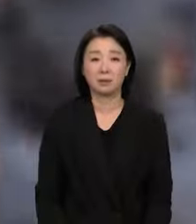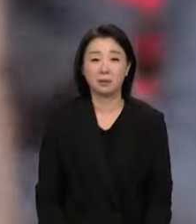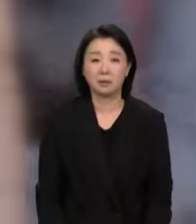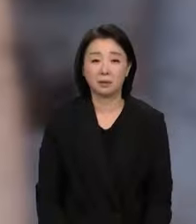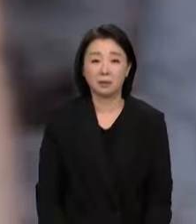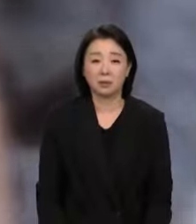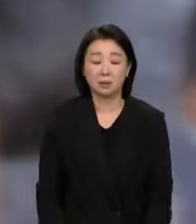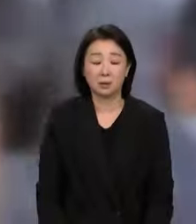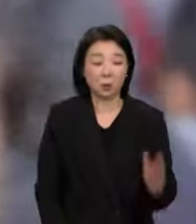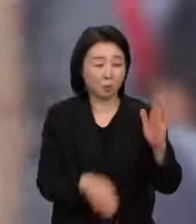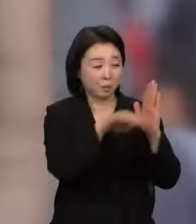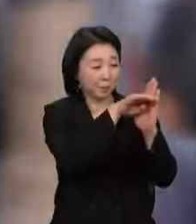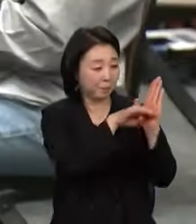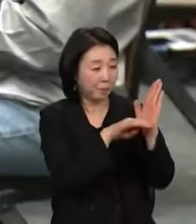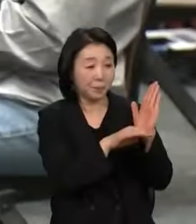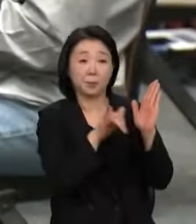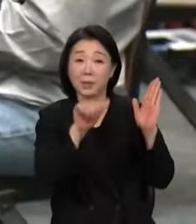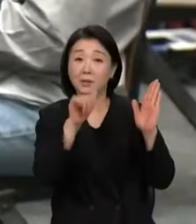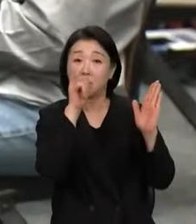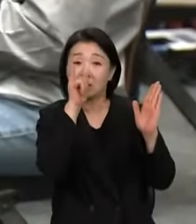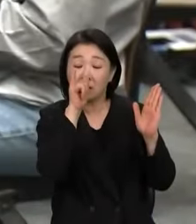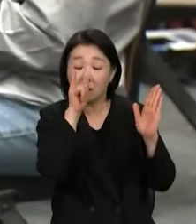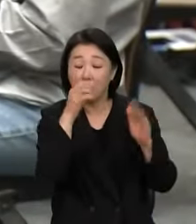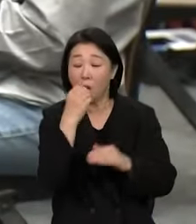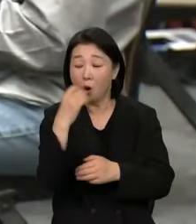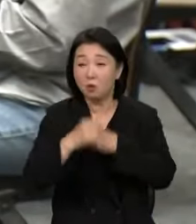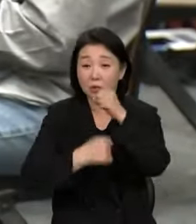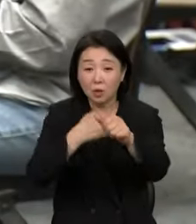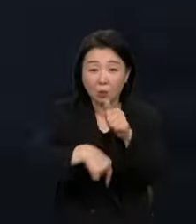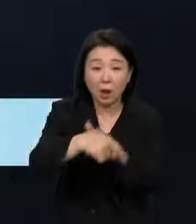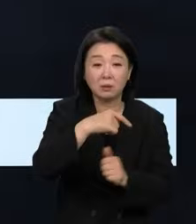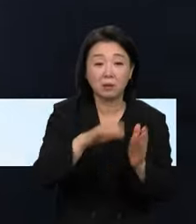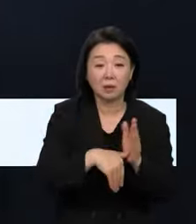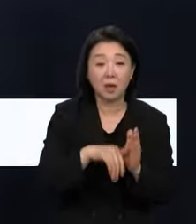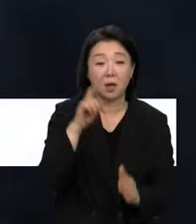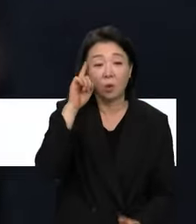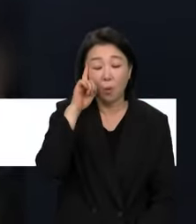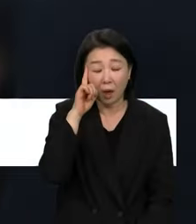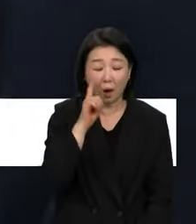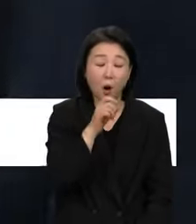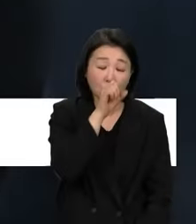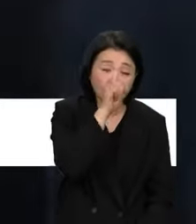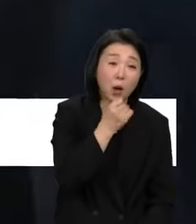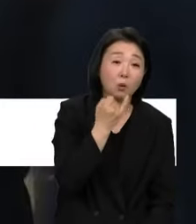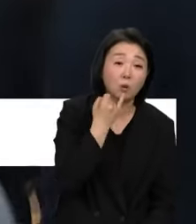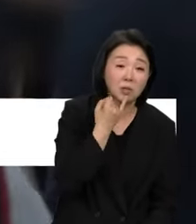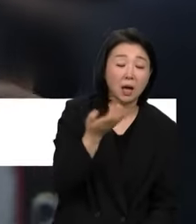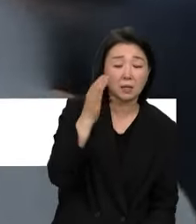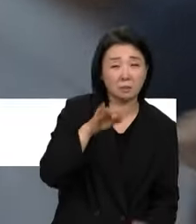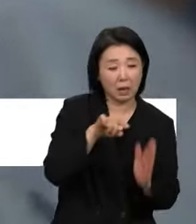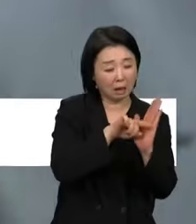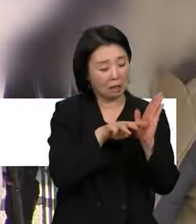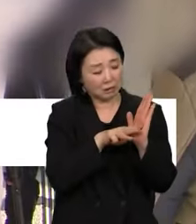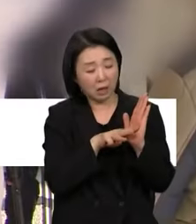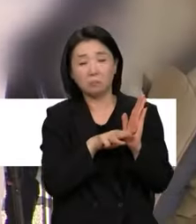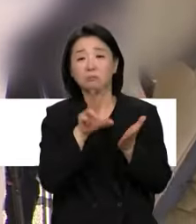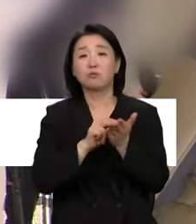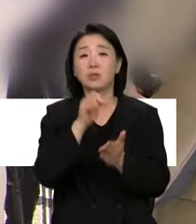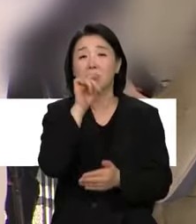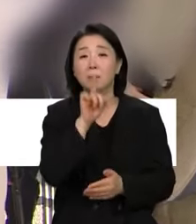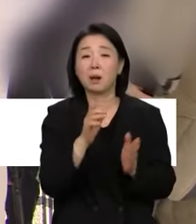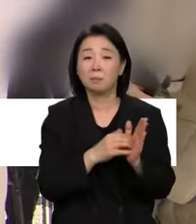총 다섯 단계로 분류하는 언론 자유 환경 역시 양호함 3단계인 문제 있음으로 내려왔습니다